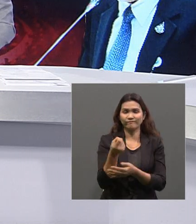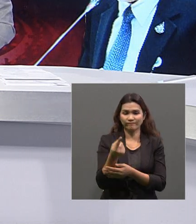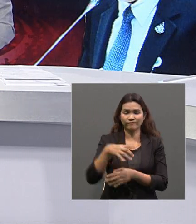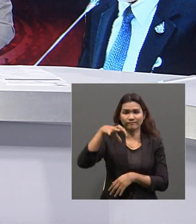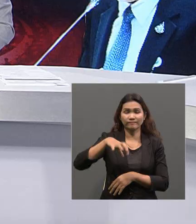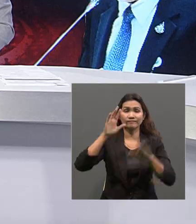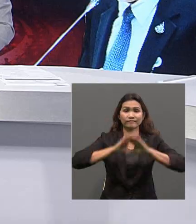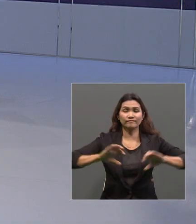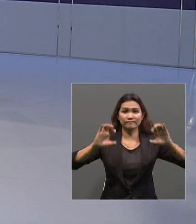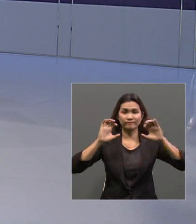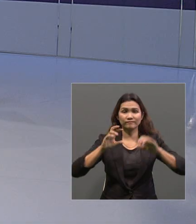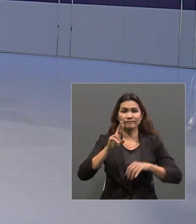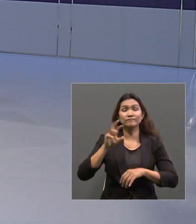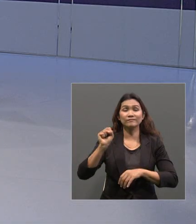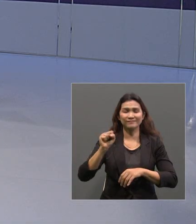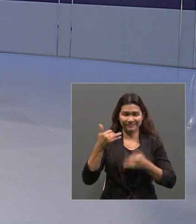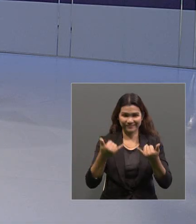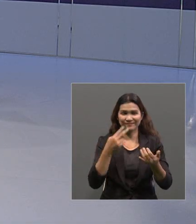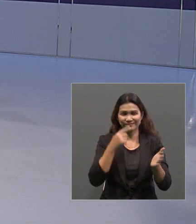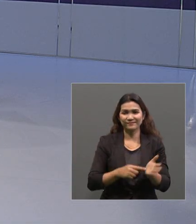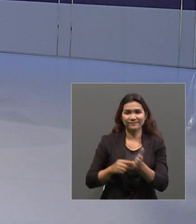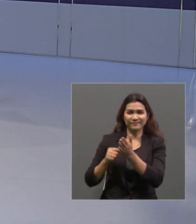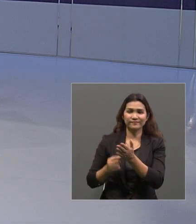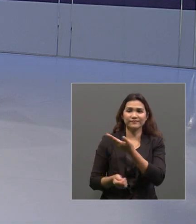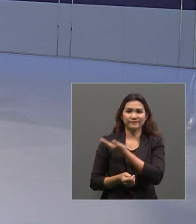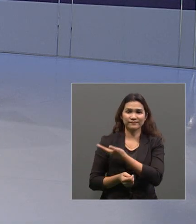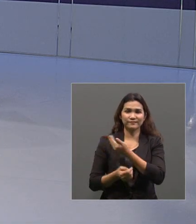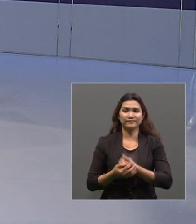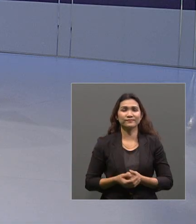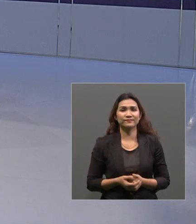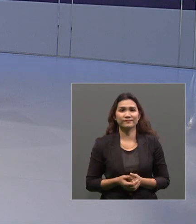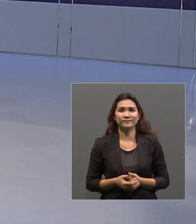ากอาคารรัฐสภาค่ะคุณภัทรพรคะเชิญค่ะ